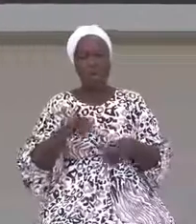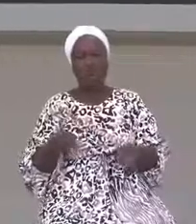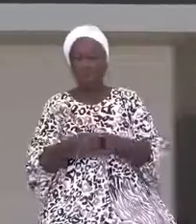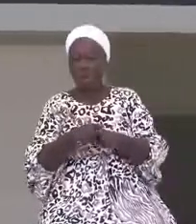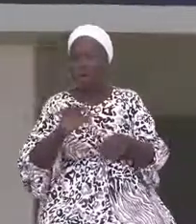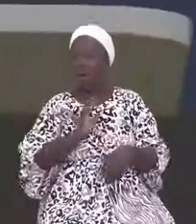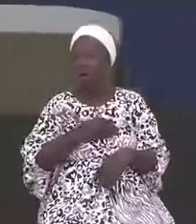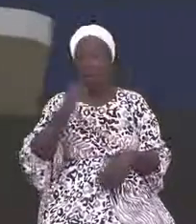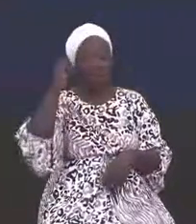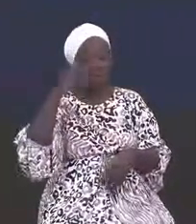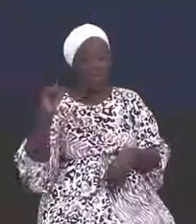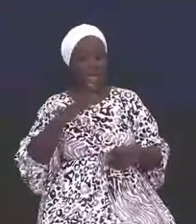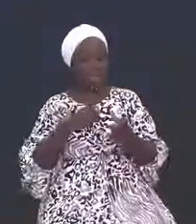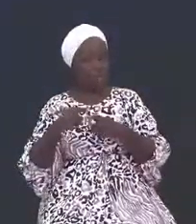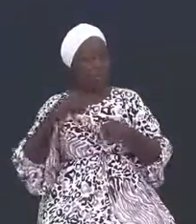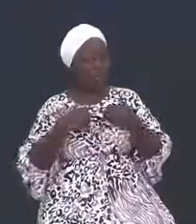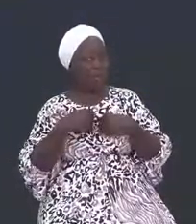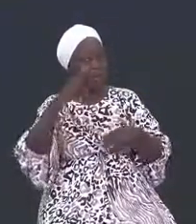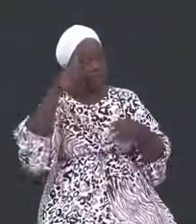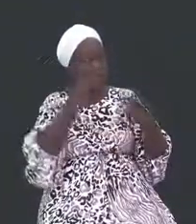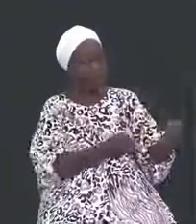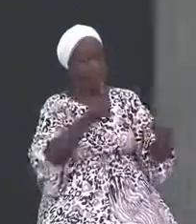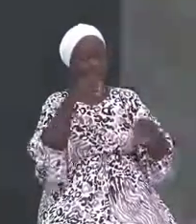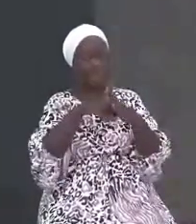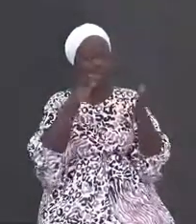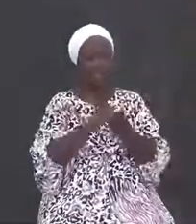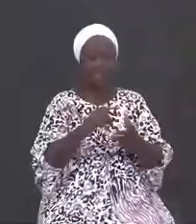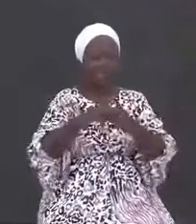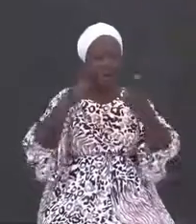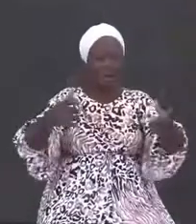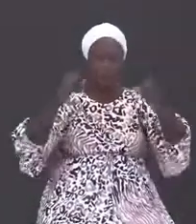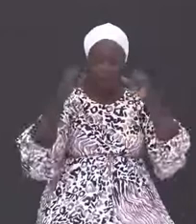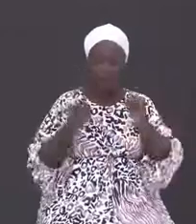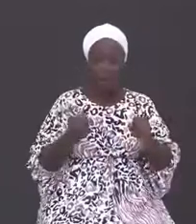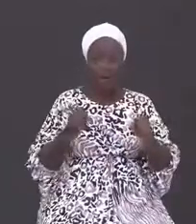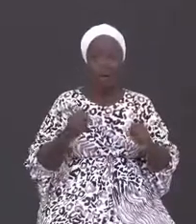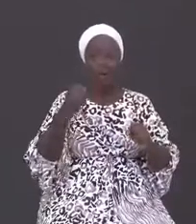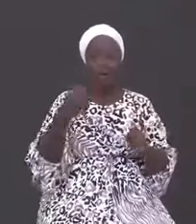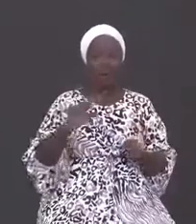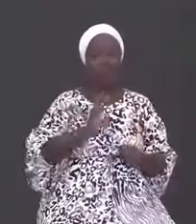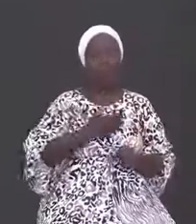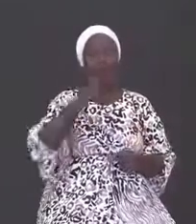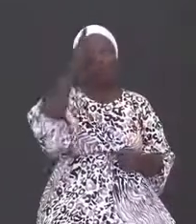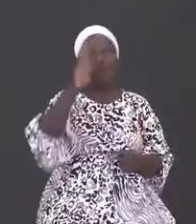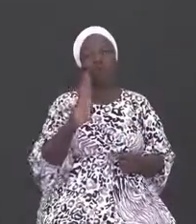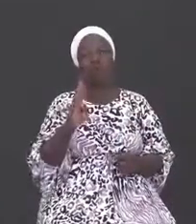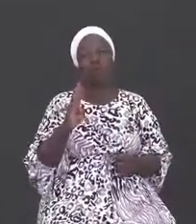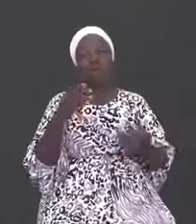avons la foi en cette immense puissance de Dieu, de notre Dieu.